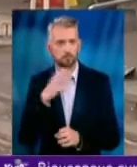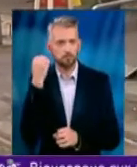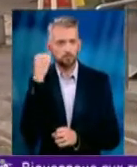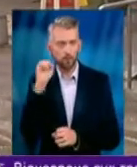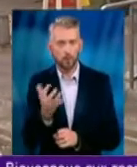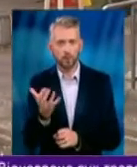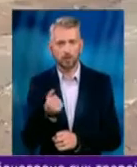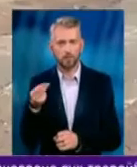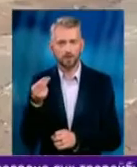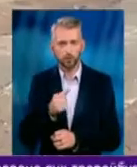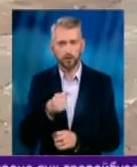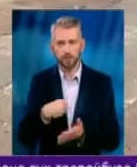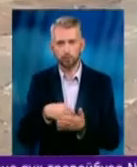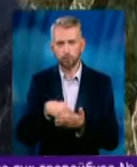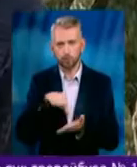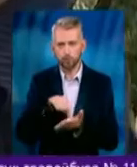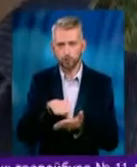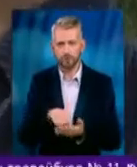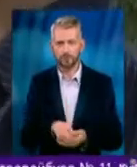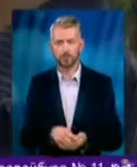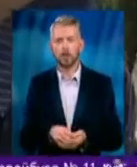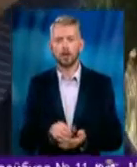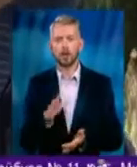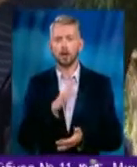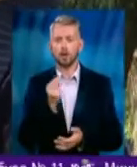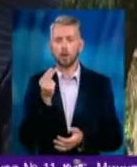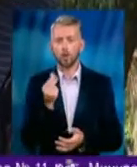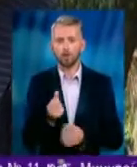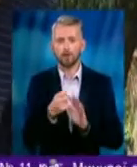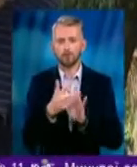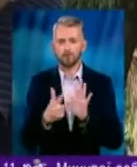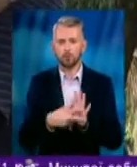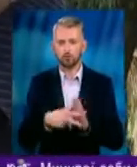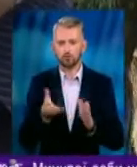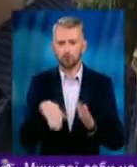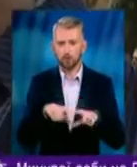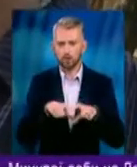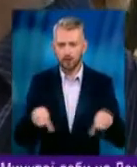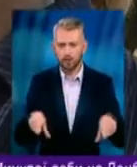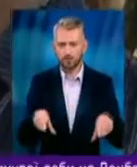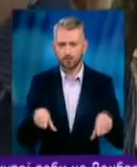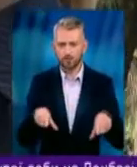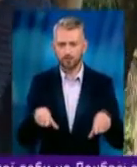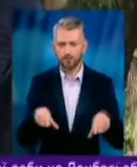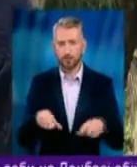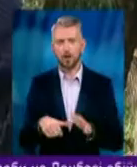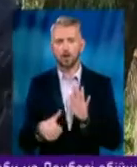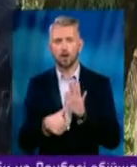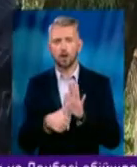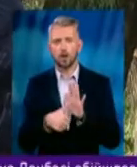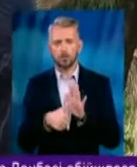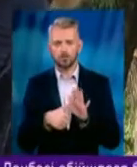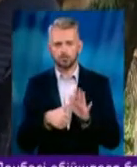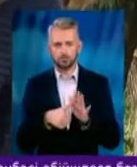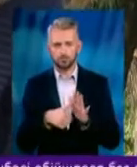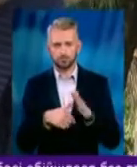отримав фінансування з бюджету участі. Закупили 18 лавочок зі спинками, 6 лавочок без